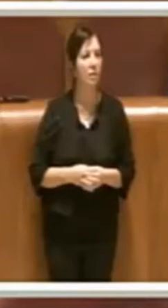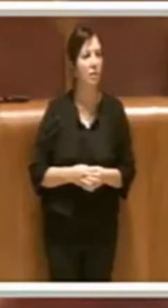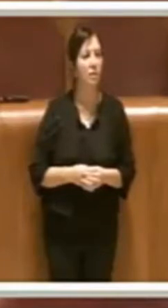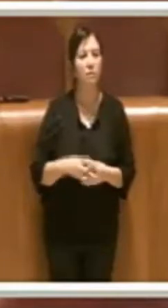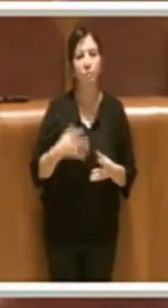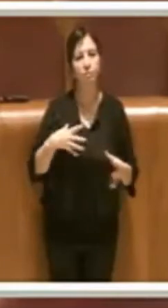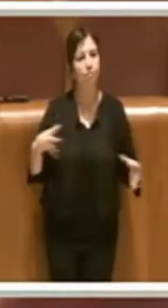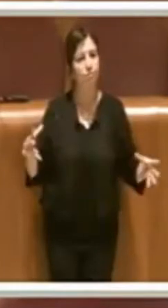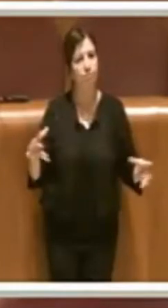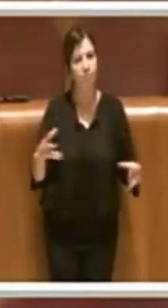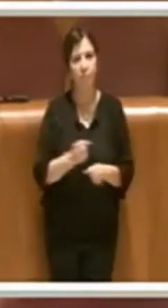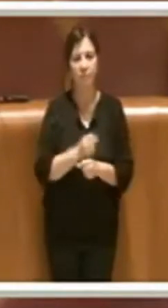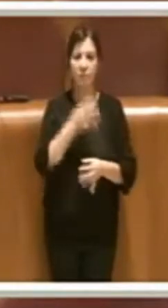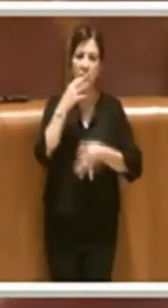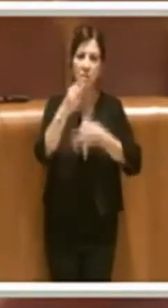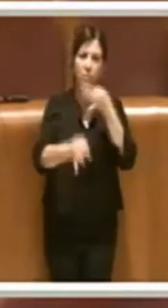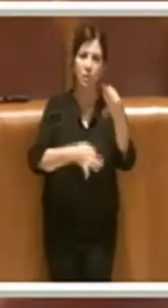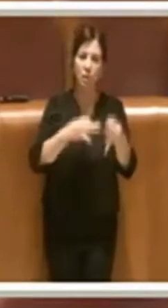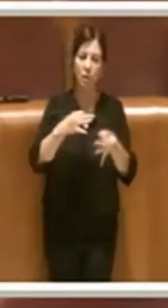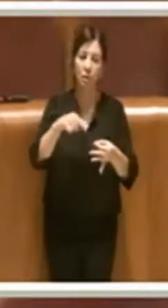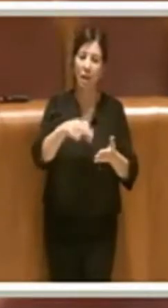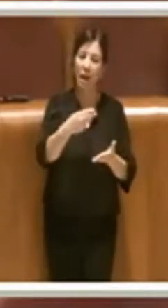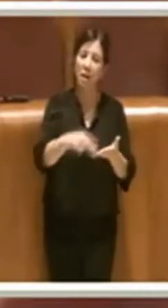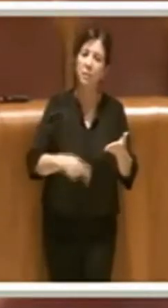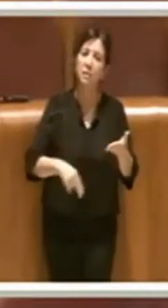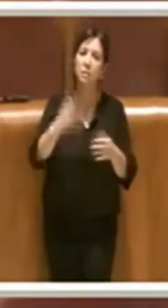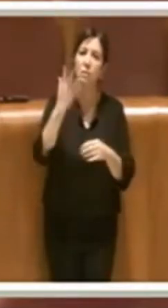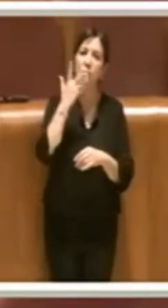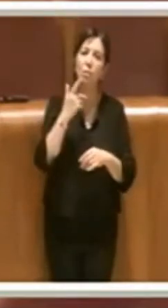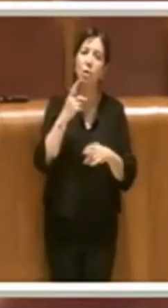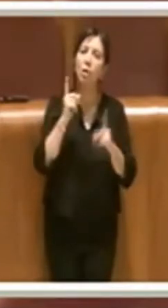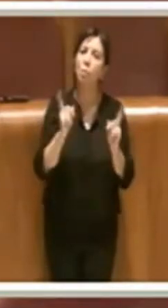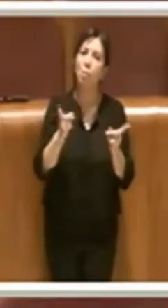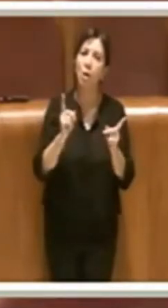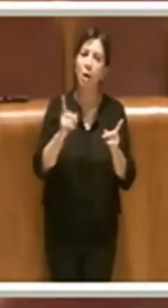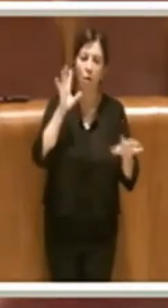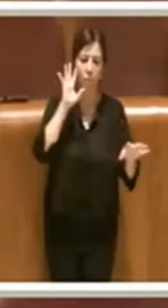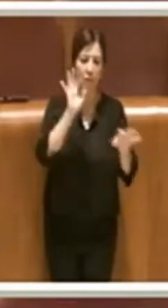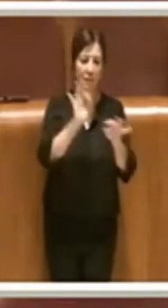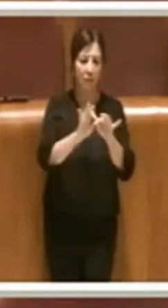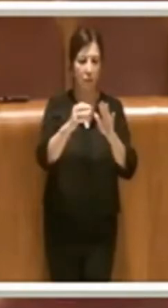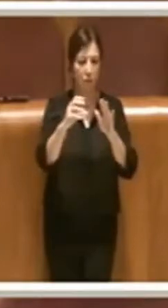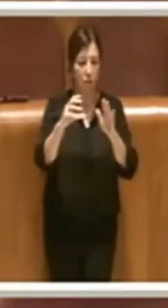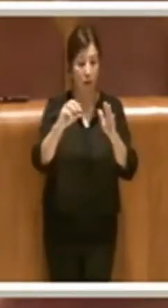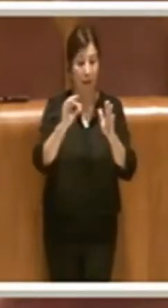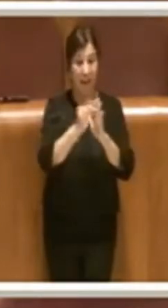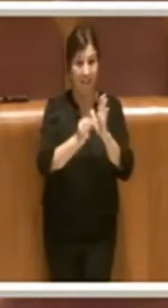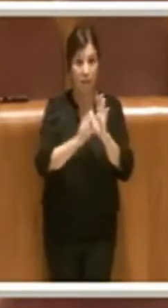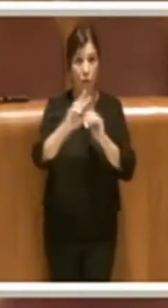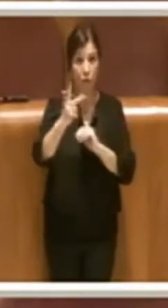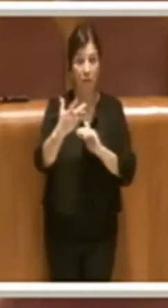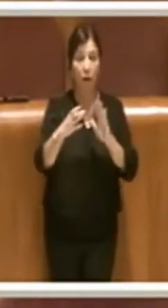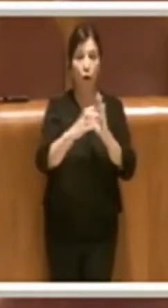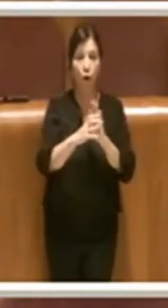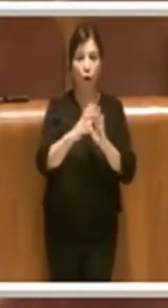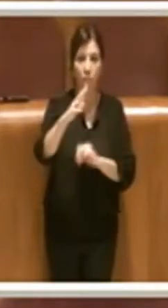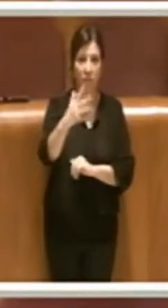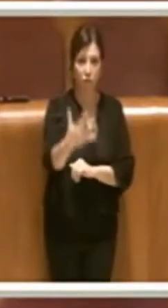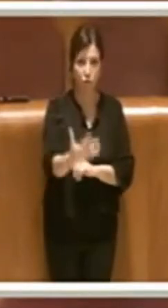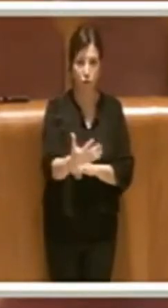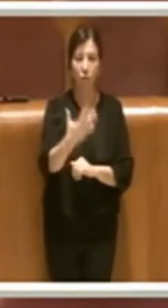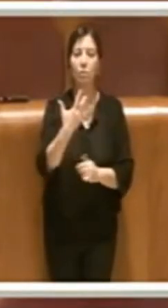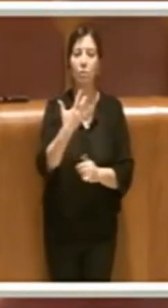Molto brevemente, questo emendamento vuole intervenire sull'articolo 3,5 dove si parla appunto di